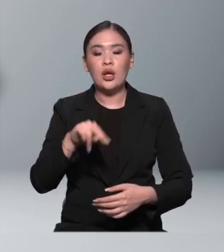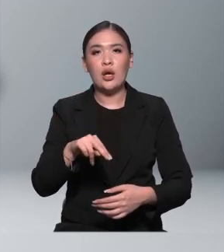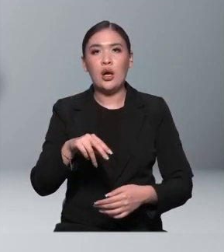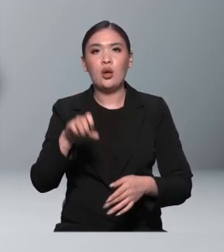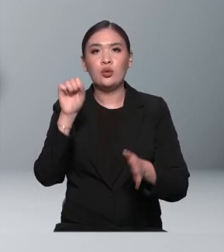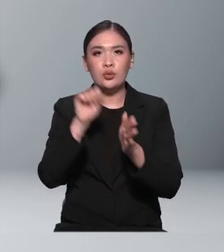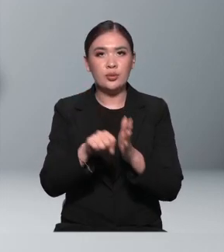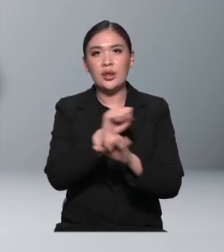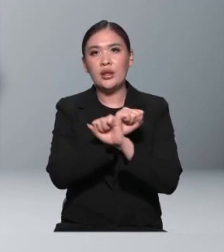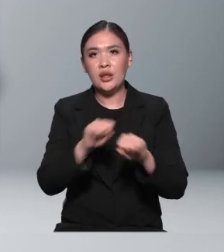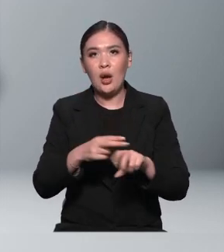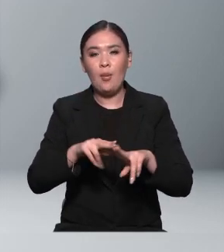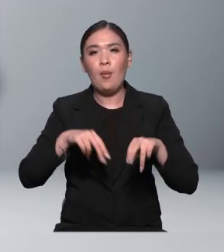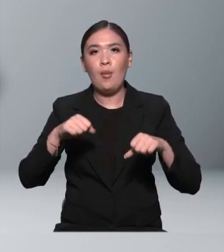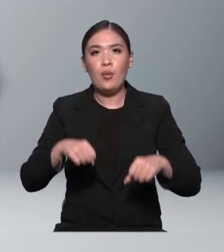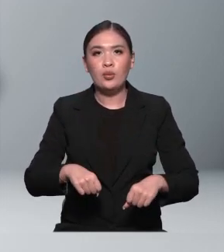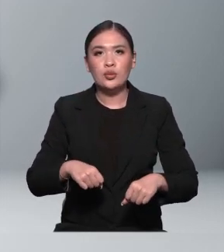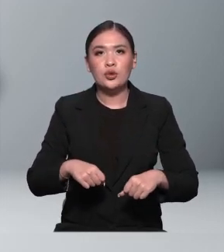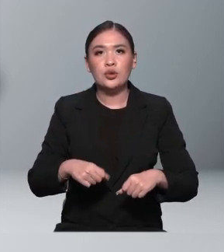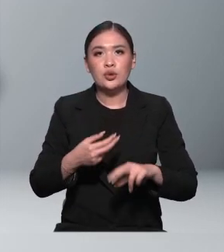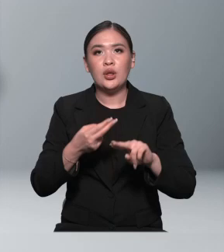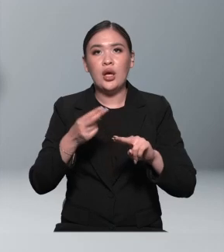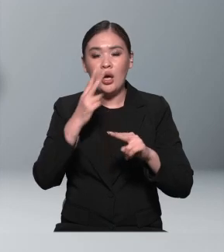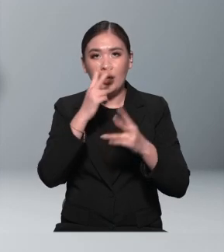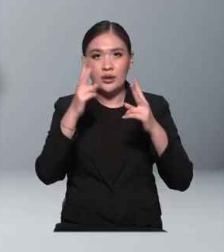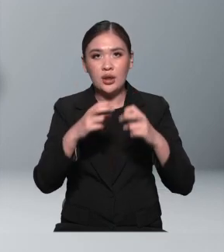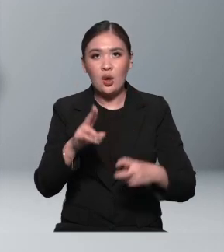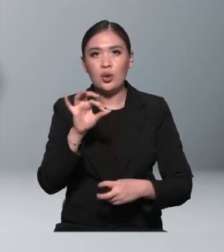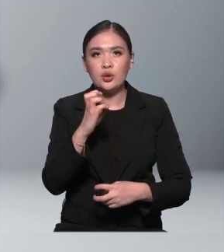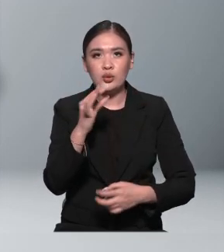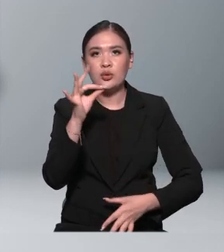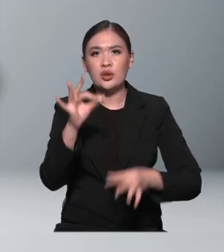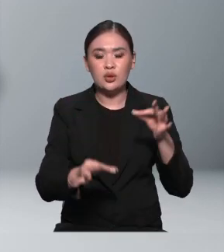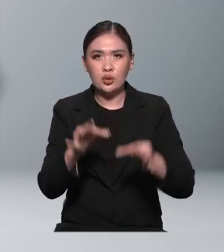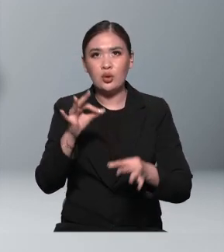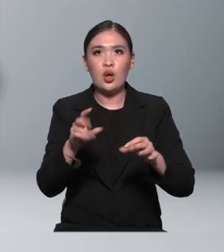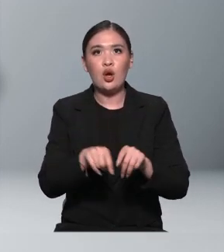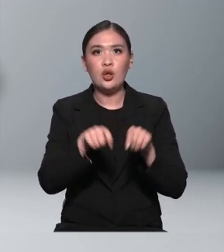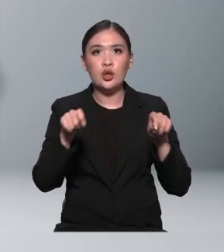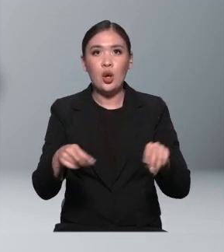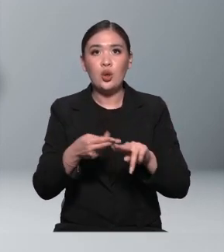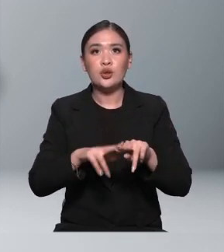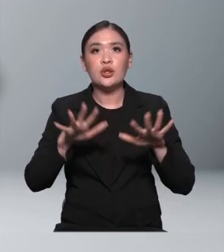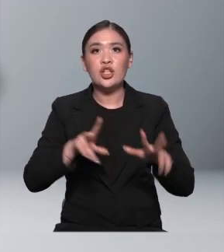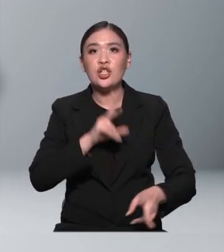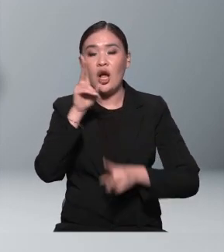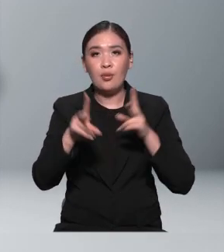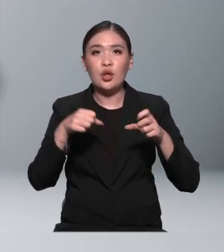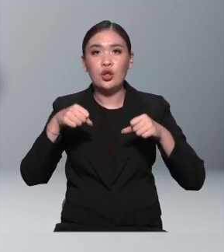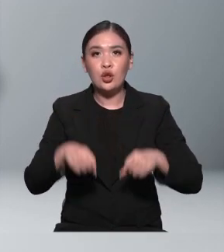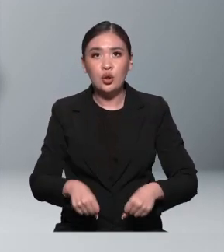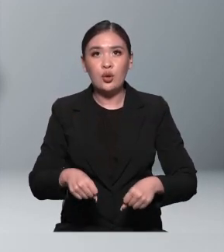Сондай-ақ бостандығы, хақы мен қалауы да қалыс қалмаған. Конституциялық сот құрылды. Осы органға шағымданушылардың құқы мен